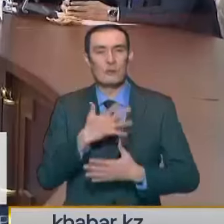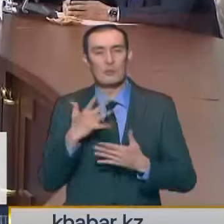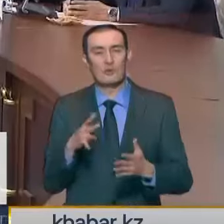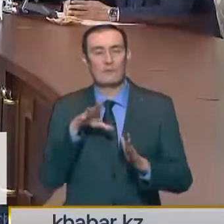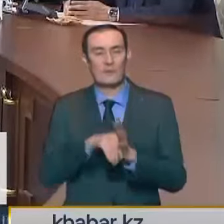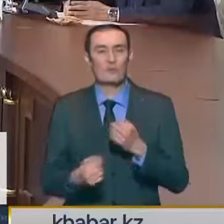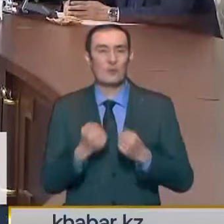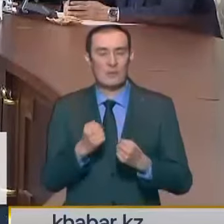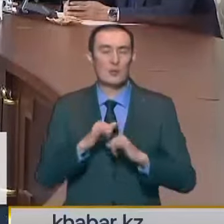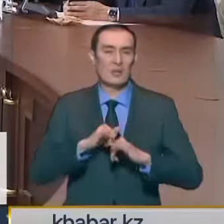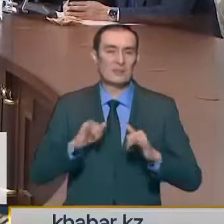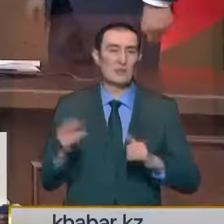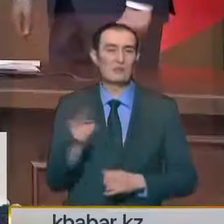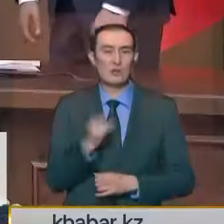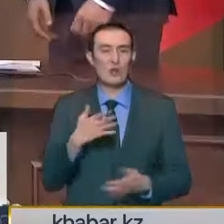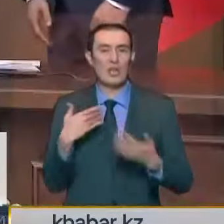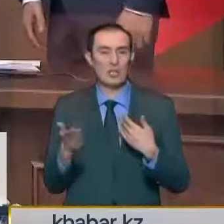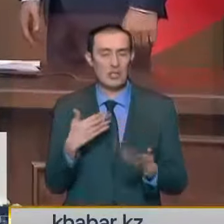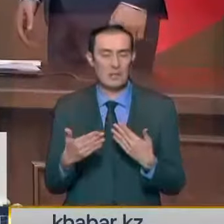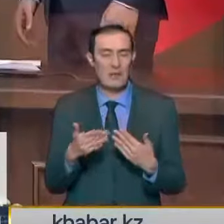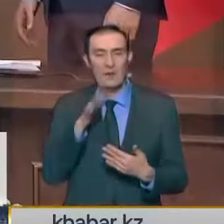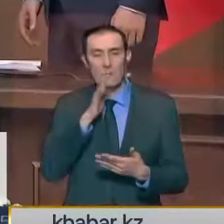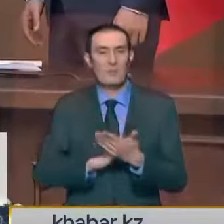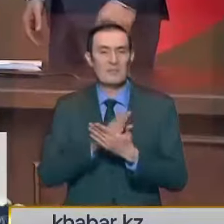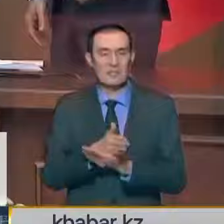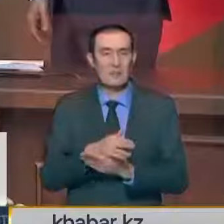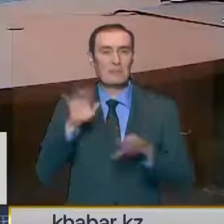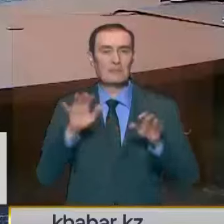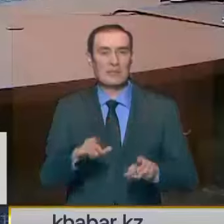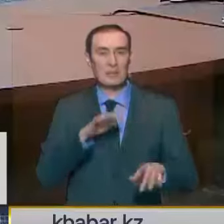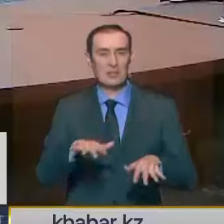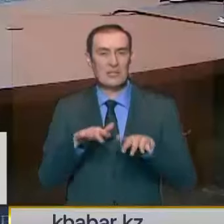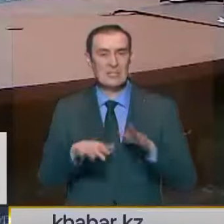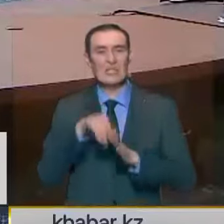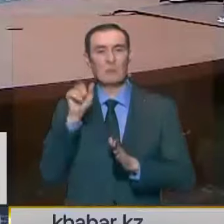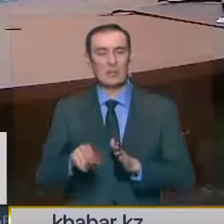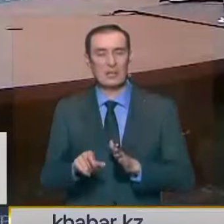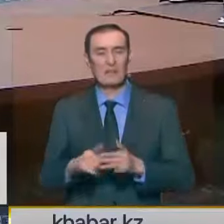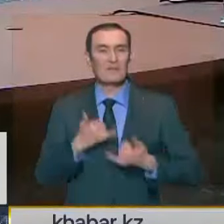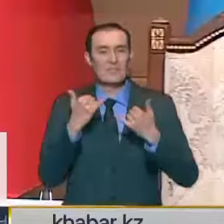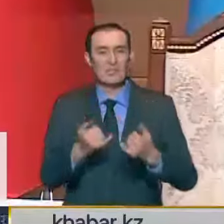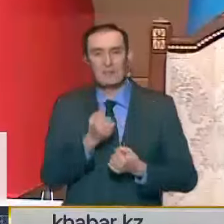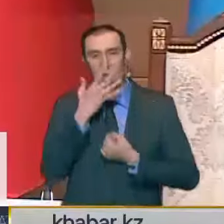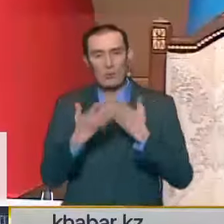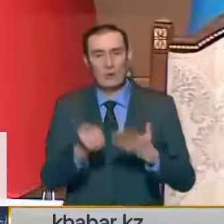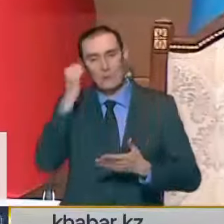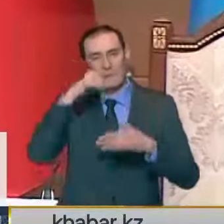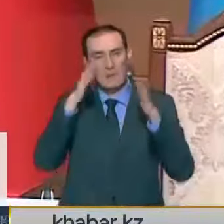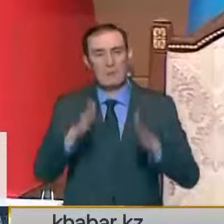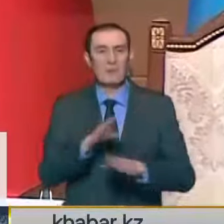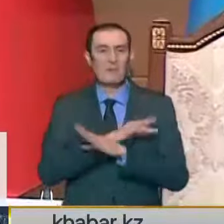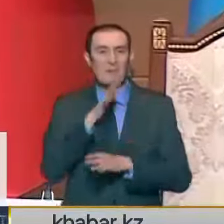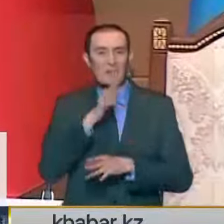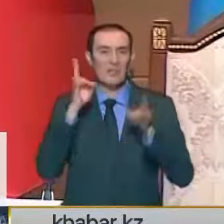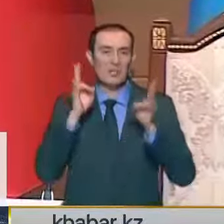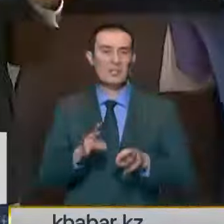вклад в укрепление и развитие двухсторонних отношений в ходе визита председатель малиса и депутаты возложили вино к мемориалу памяти погибших в